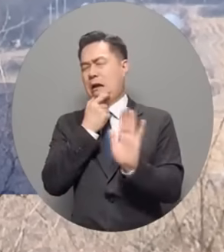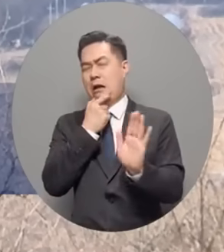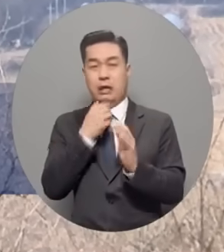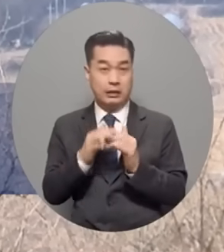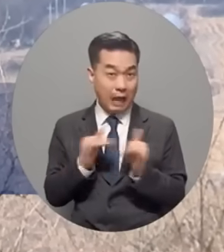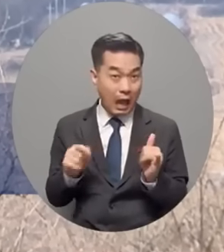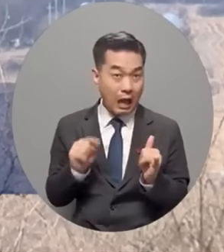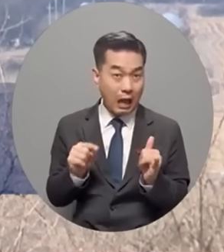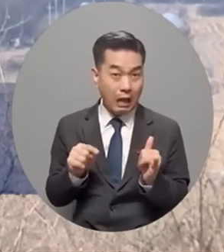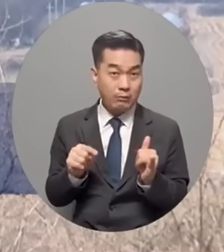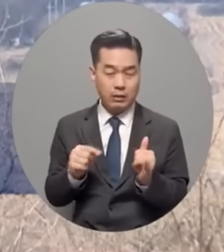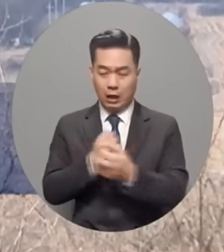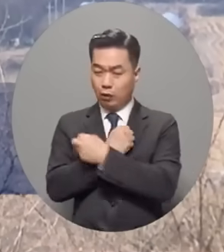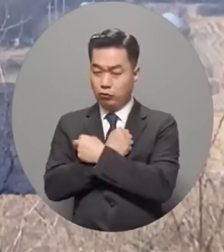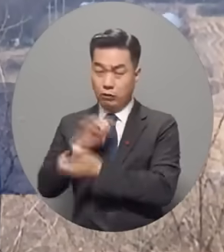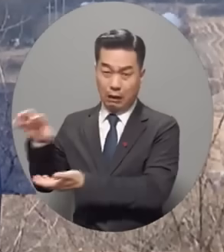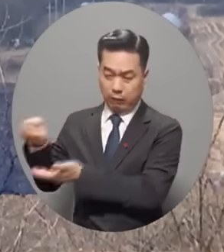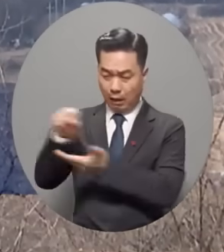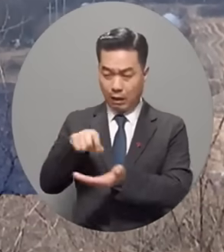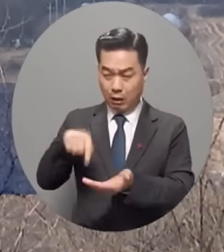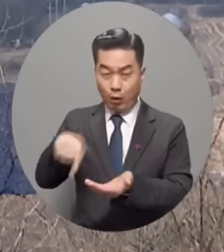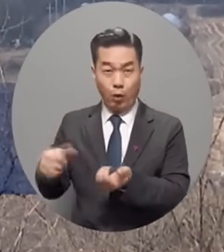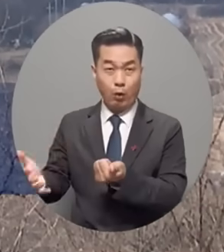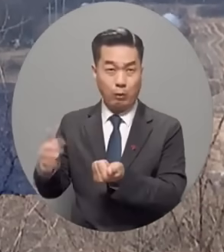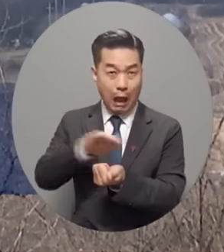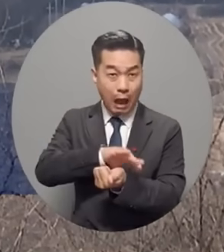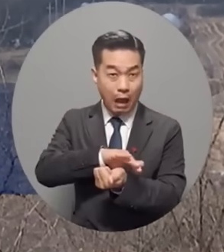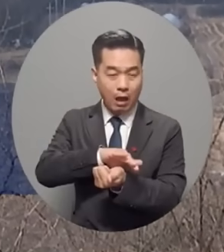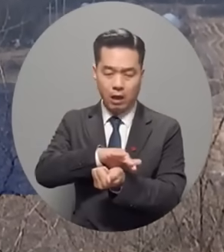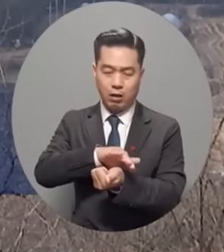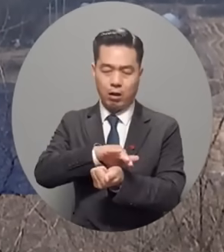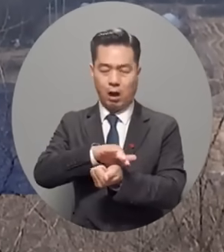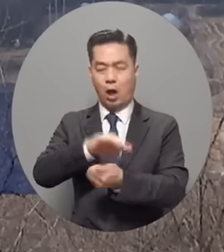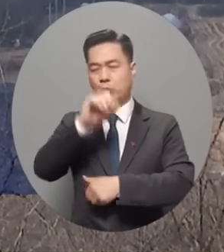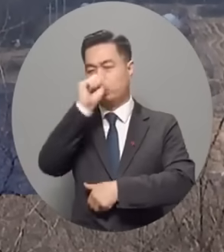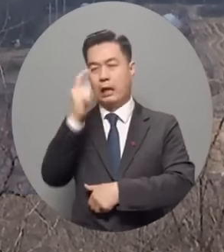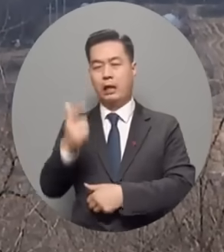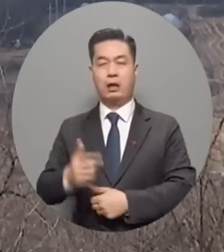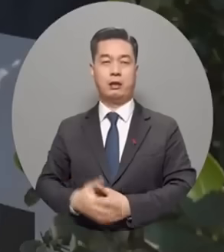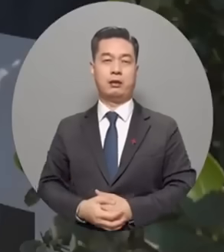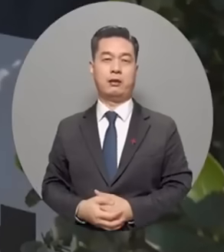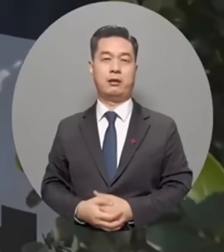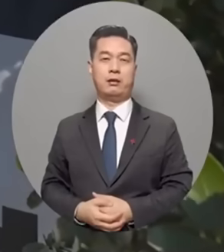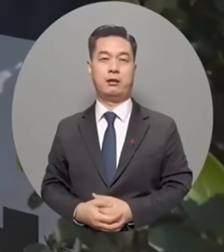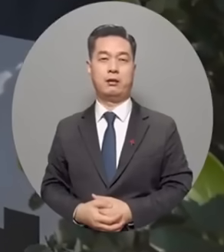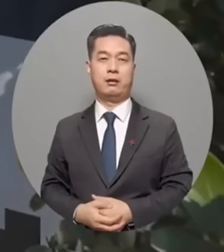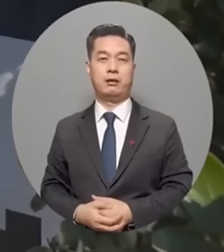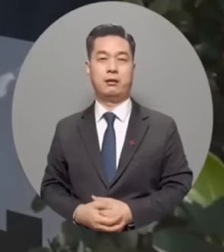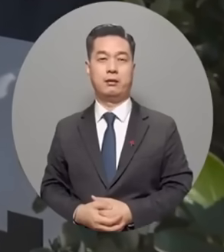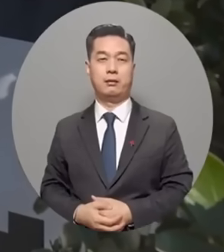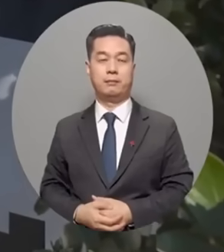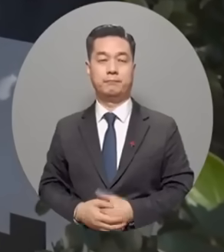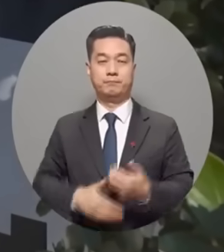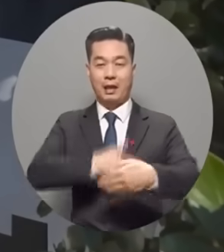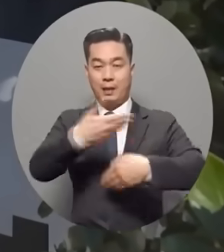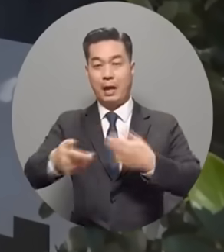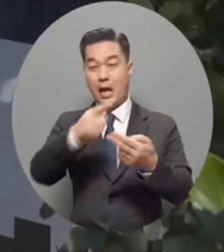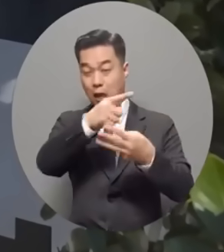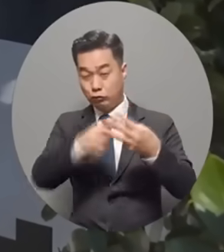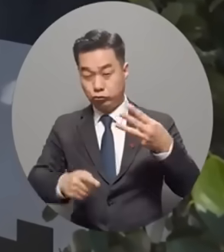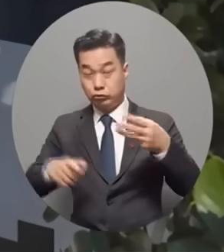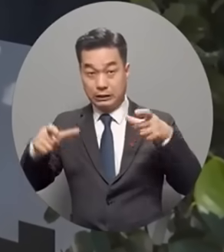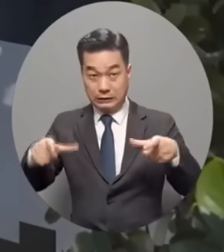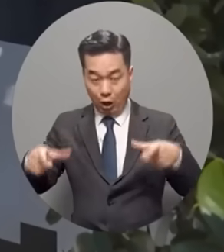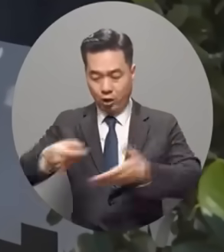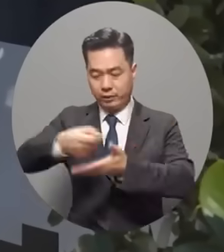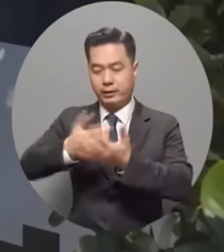꺼려하는 저 지금 그 유해가 저희 동네에 온다는 게 좋지 않죠. 파주 지역 시민단체들은 기자회견을